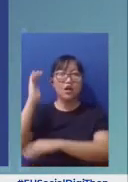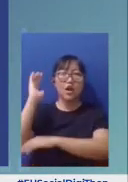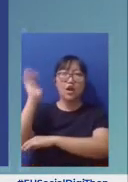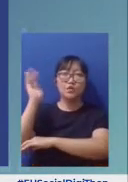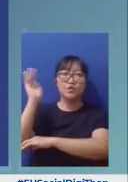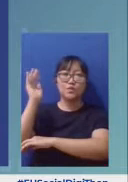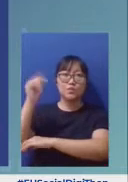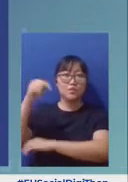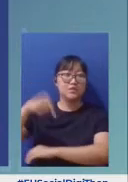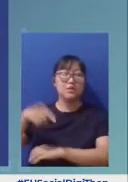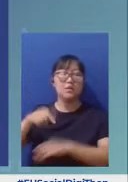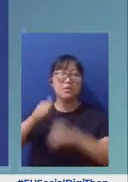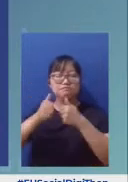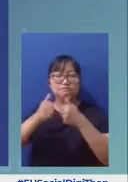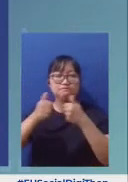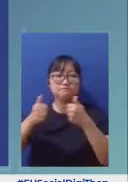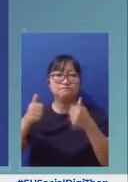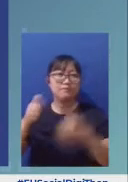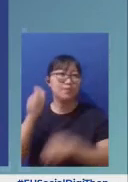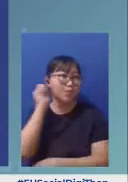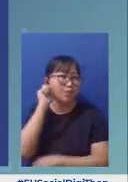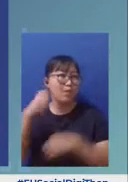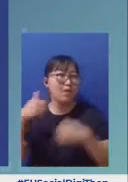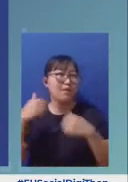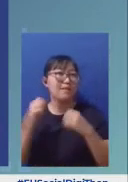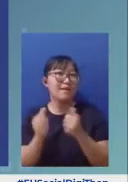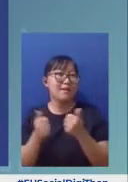hebat, perempuan-perempuan hebat. Saya sangat senang karena